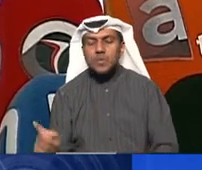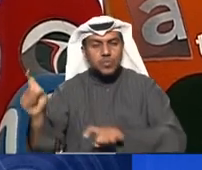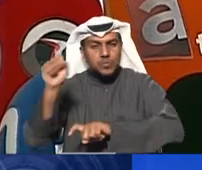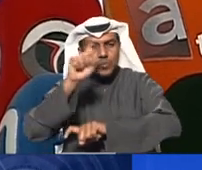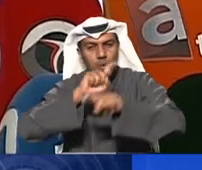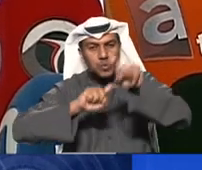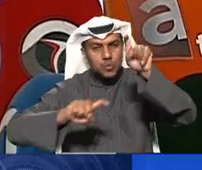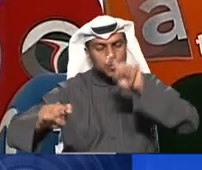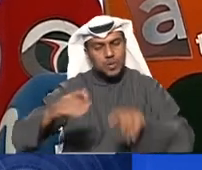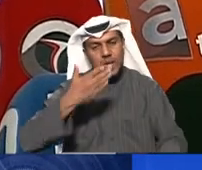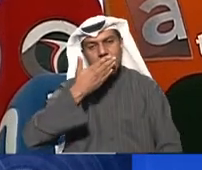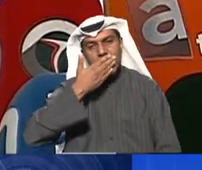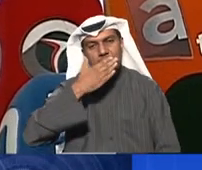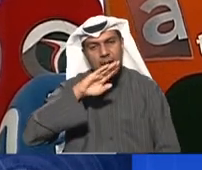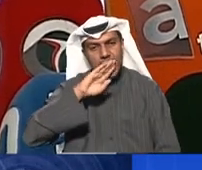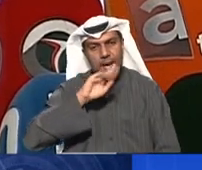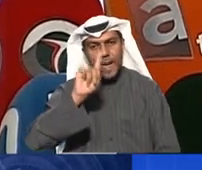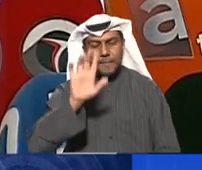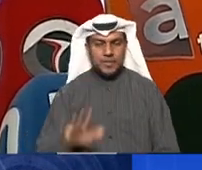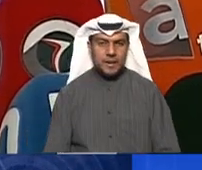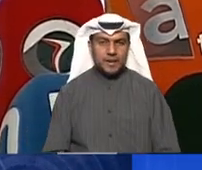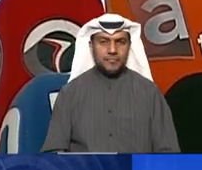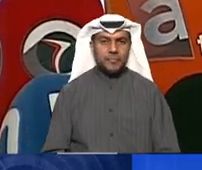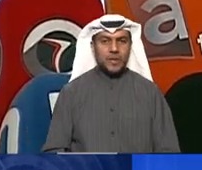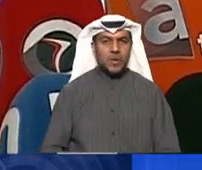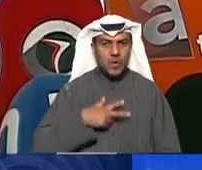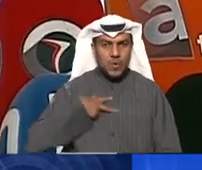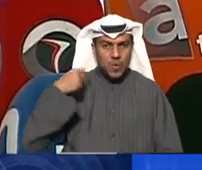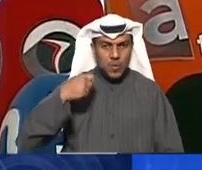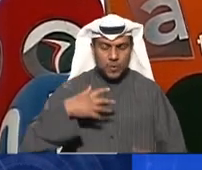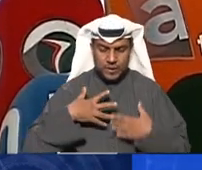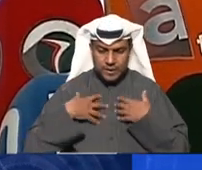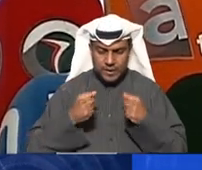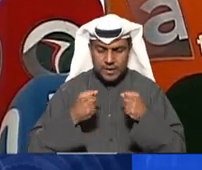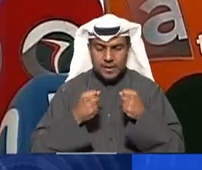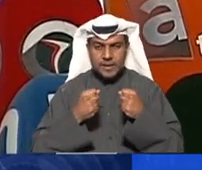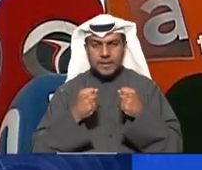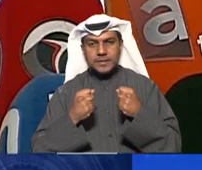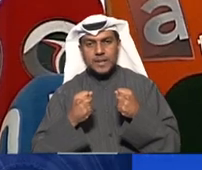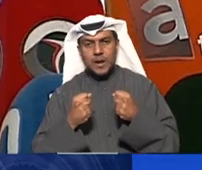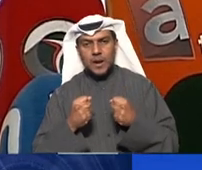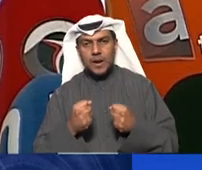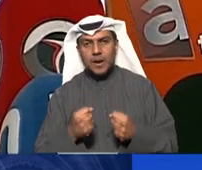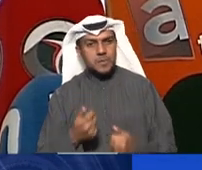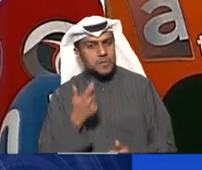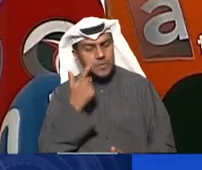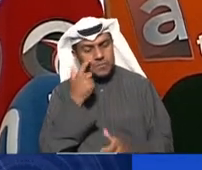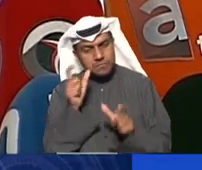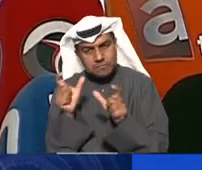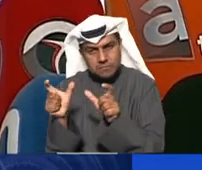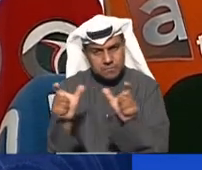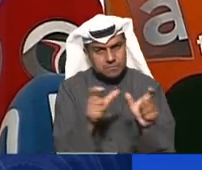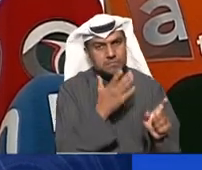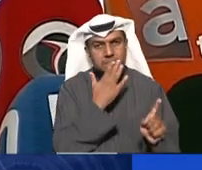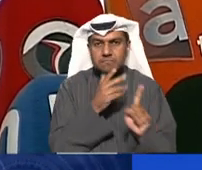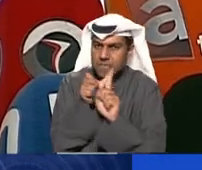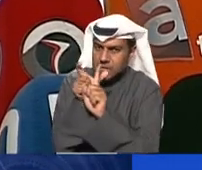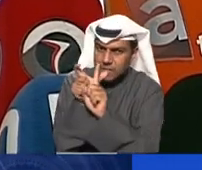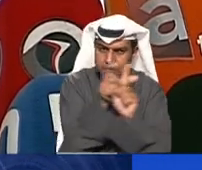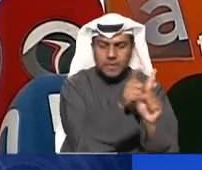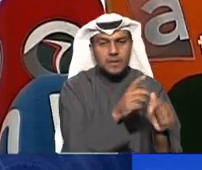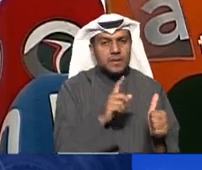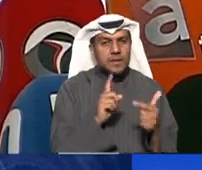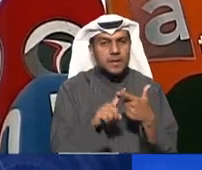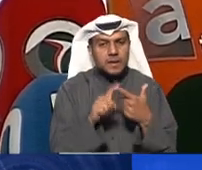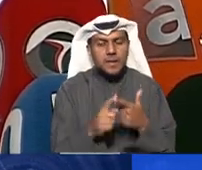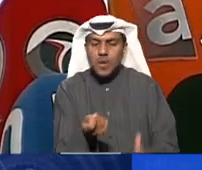تمت الإشادة بإجراءات وزارة الصحة الوقائية والعلاجية للتصدي للمرض من قبل